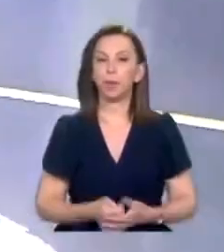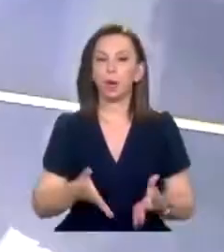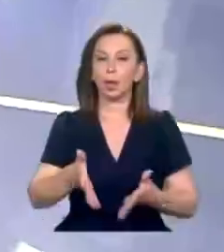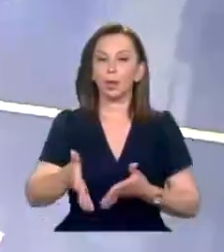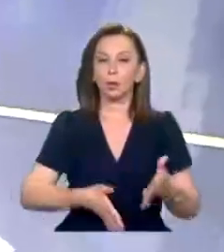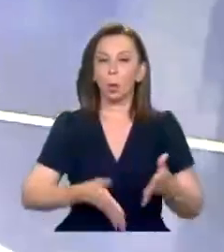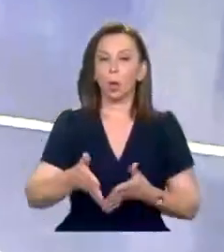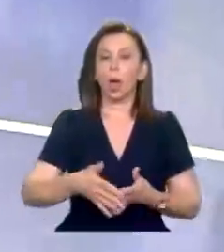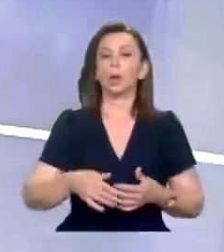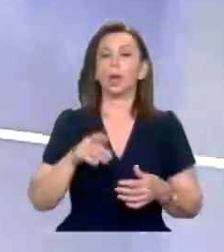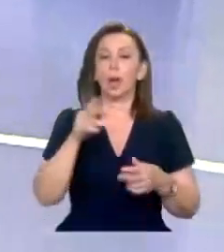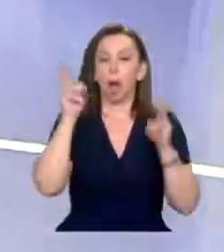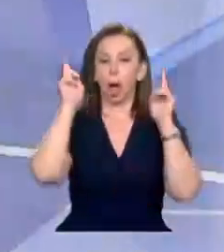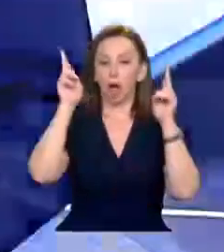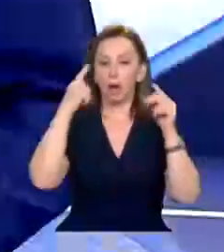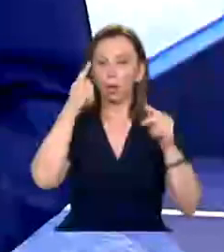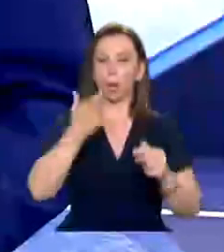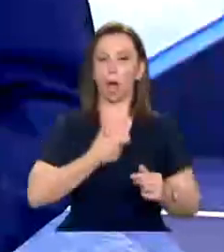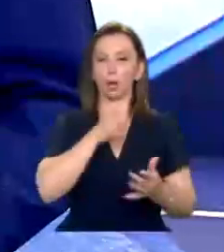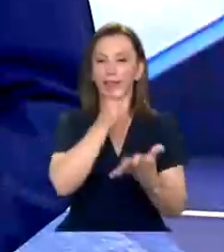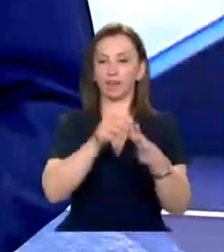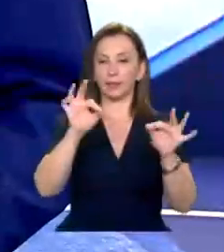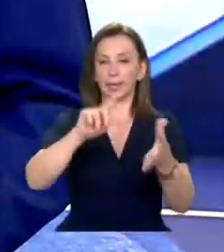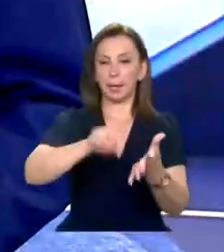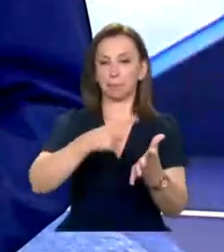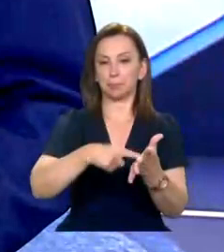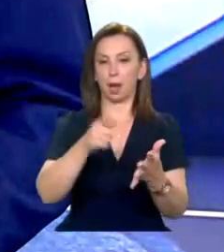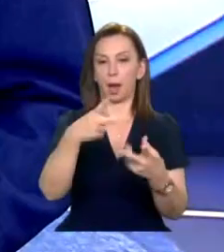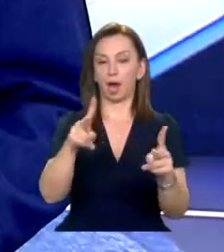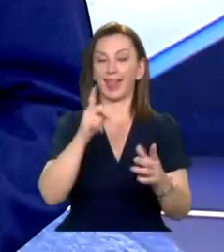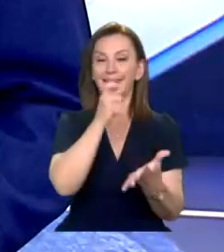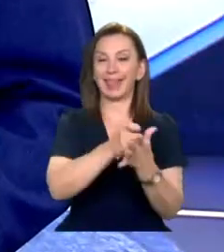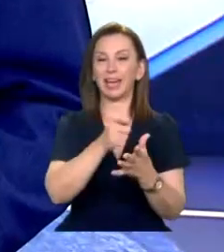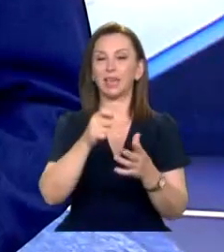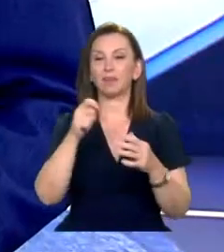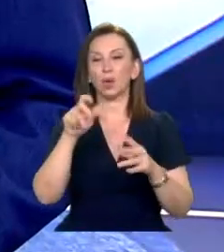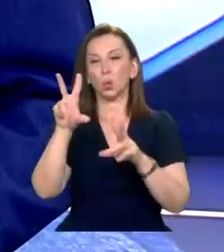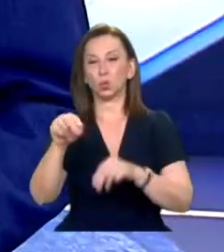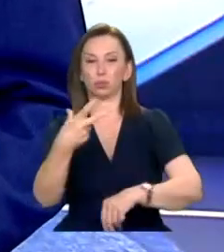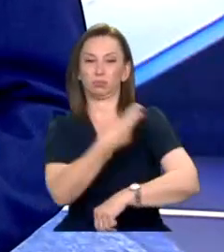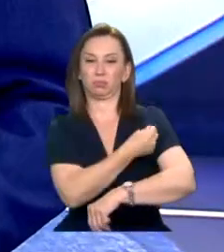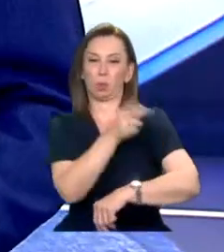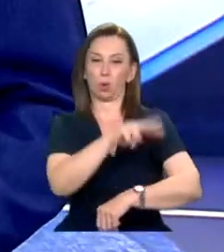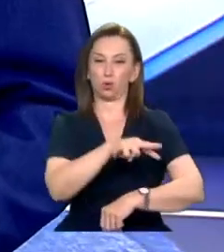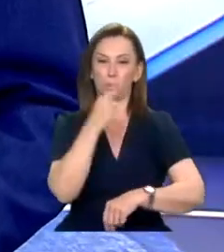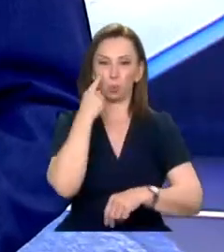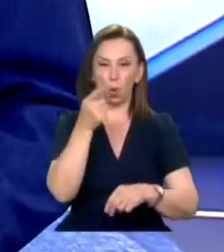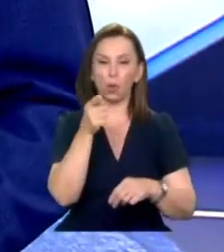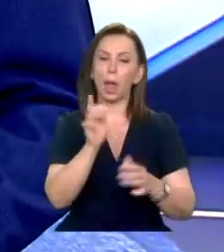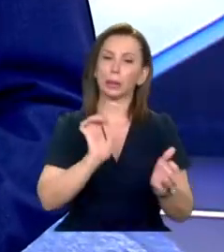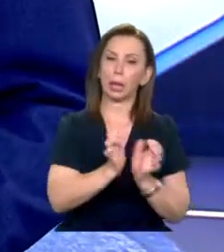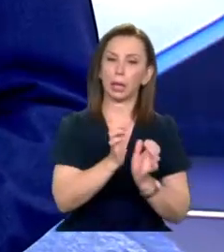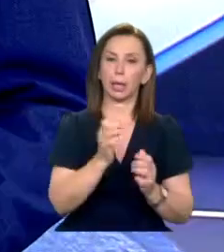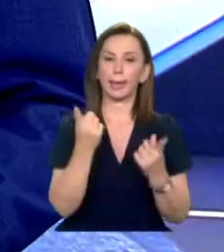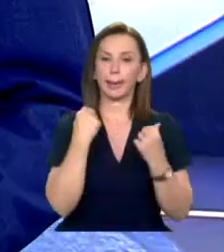Sokak hayvanları ile ilgili hazırlanan yasa teklifi tamamlandı ve imzaya açıldı. Teklifte uyutma yani öldürme maddesinin kapsamı daraltıldı